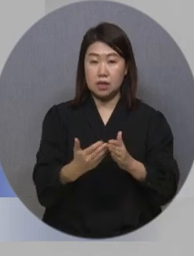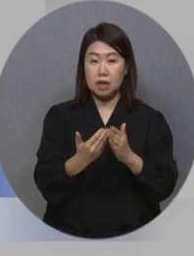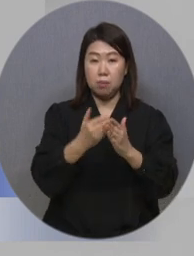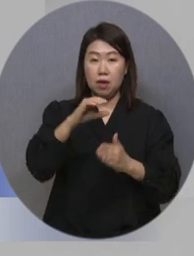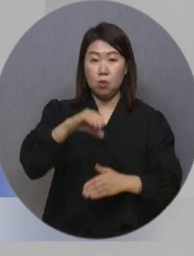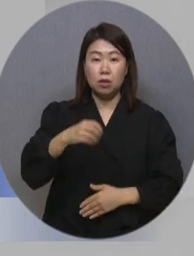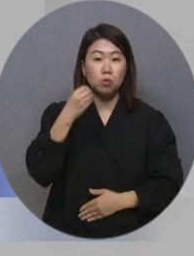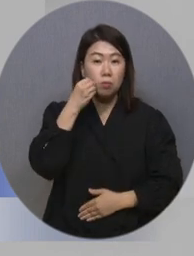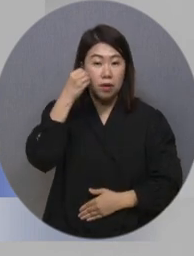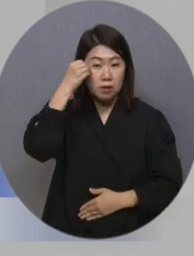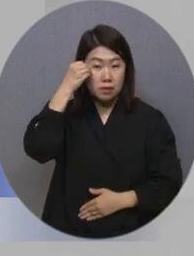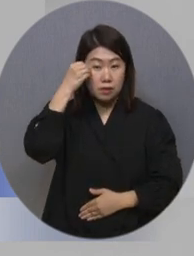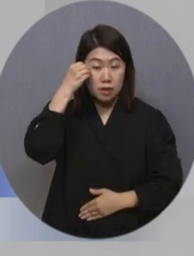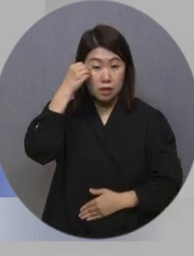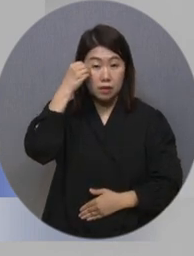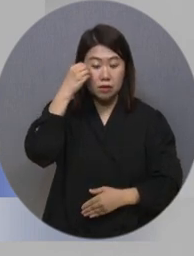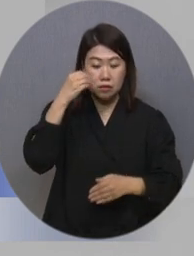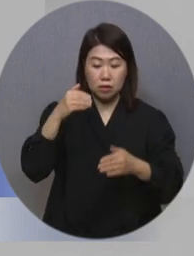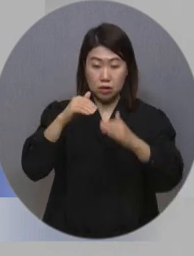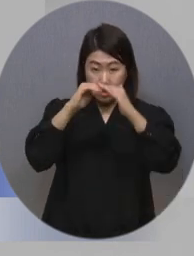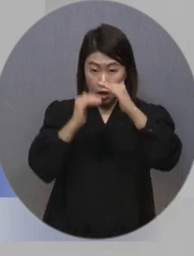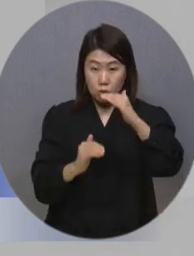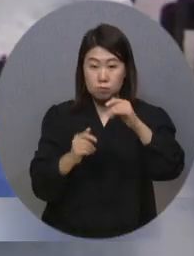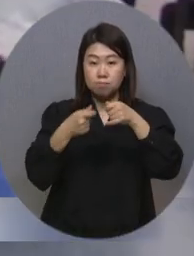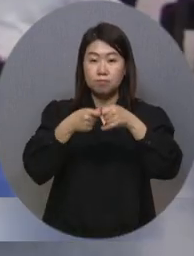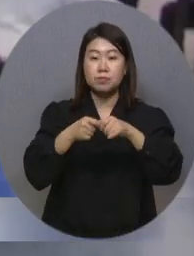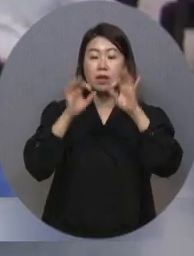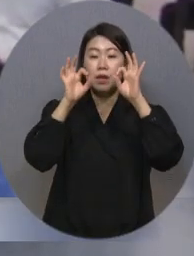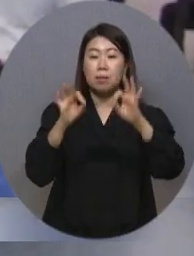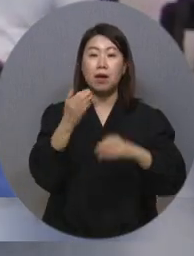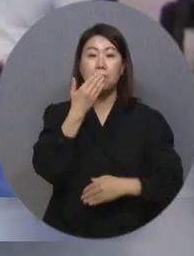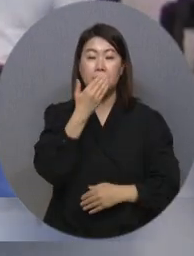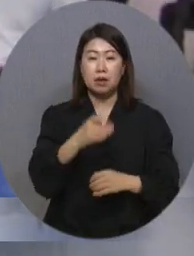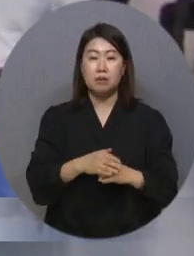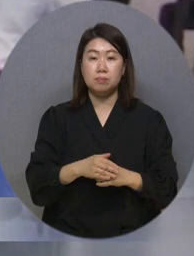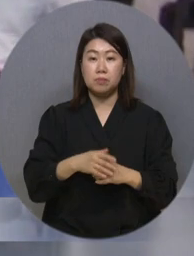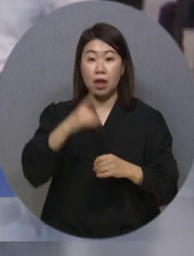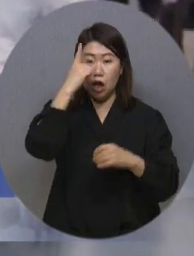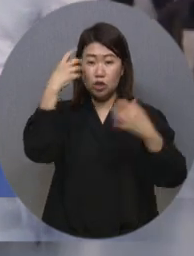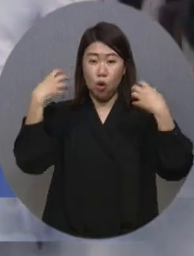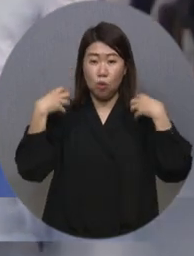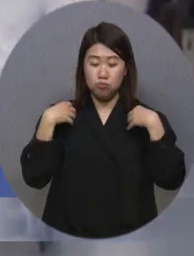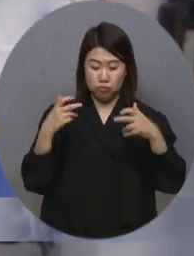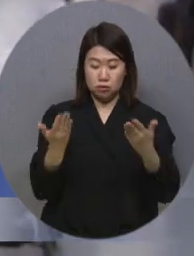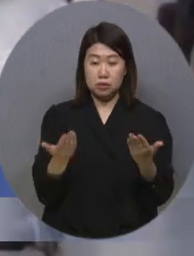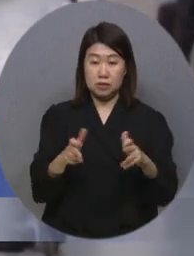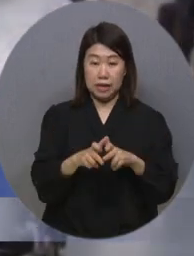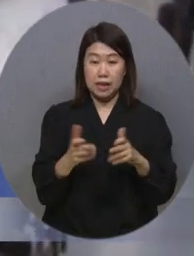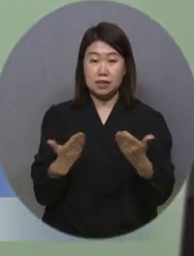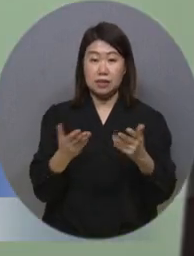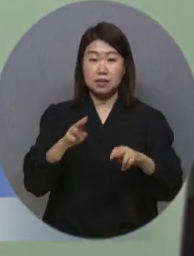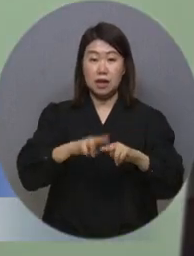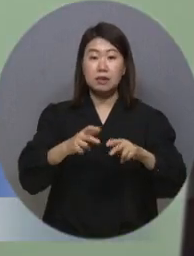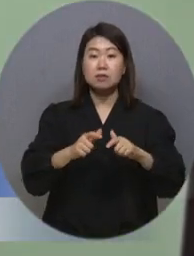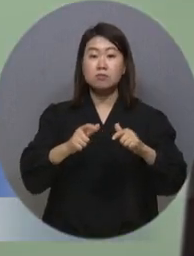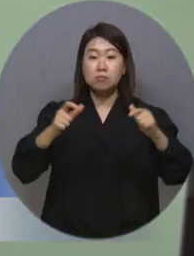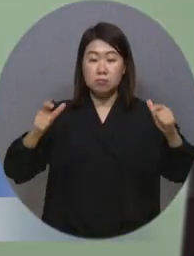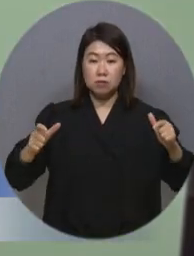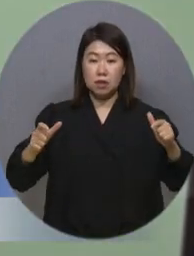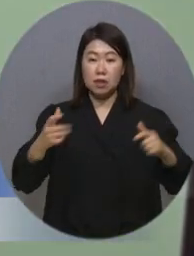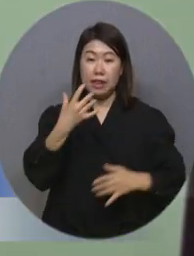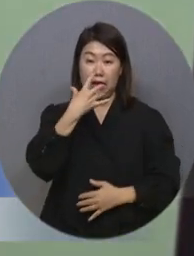홈페이지에서 공모 현황을 자세히 확인할 수 있습니다 정부의 장애인 일자리 확대를 위한 정책은 당연한